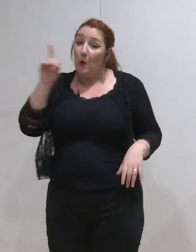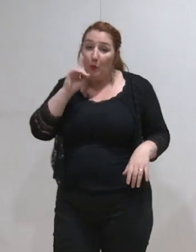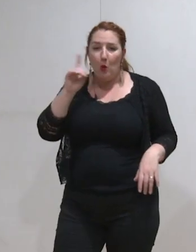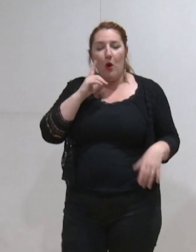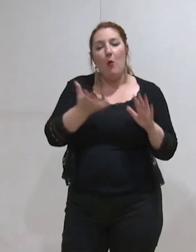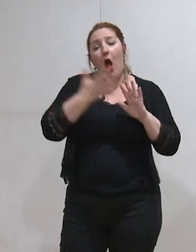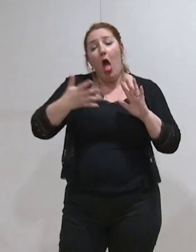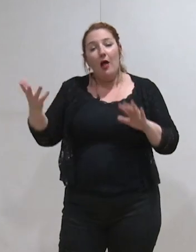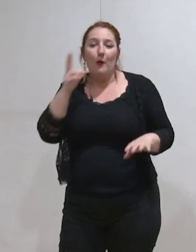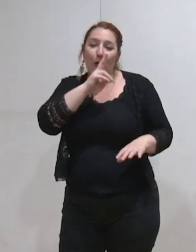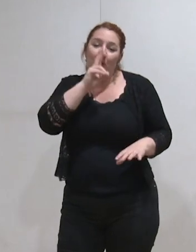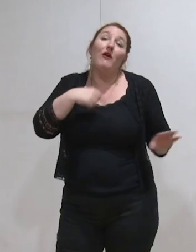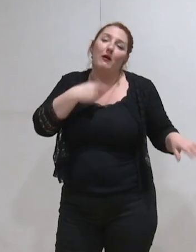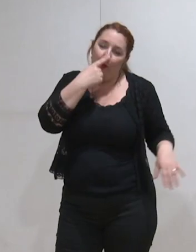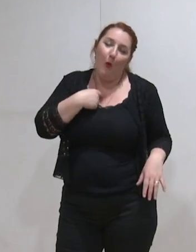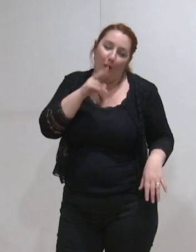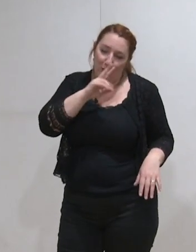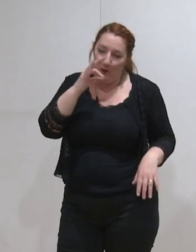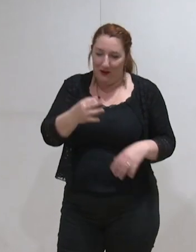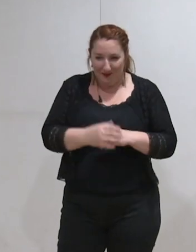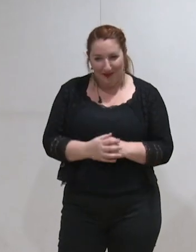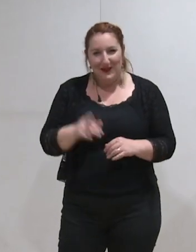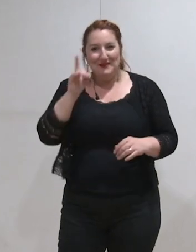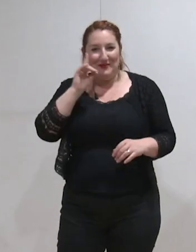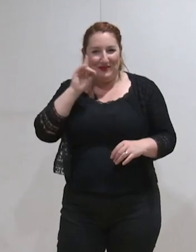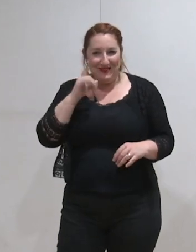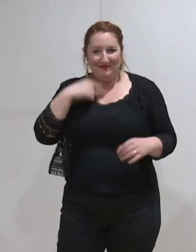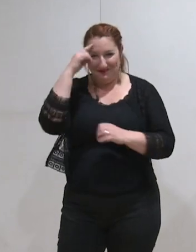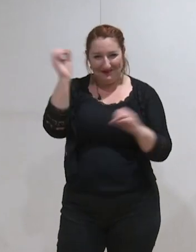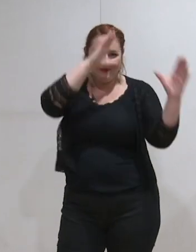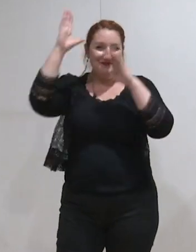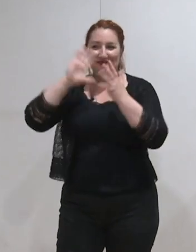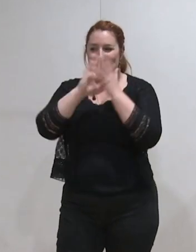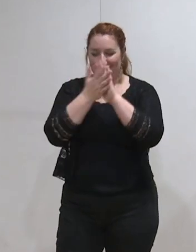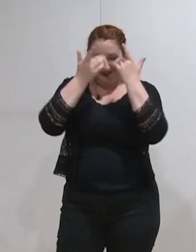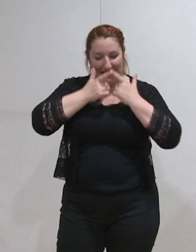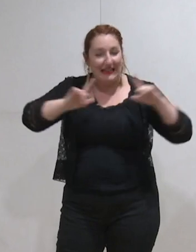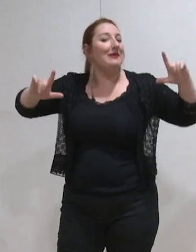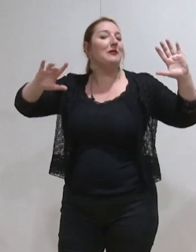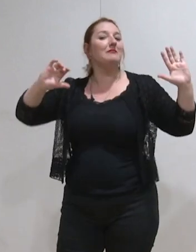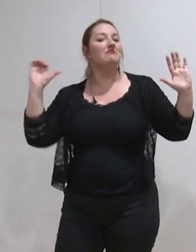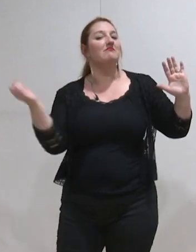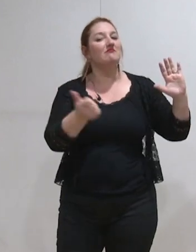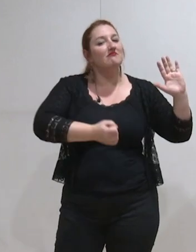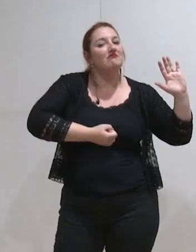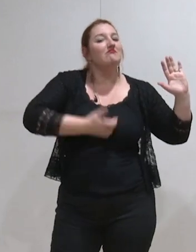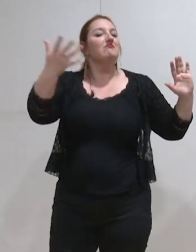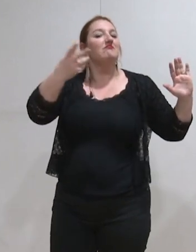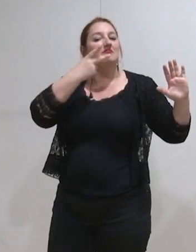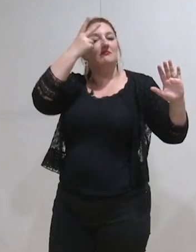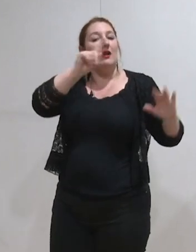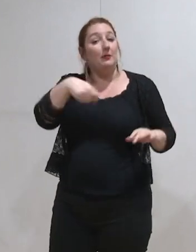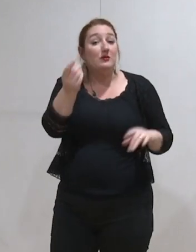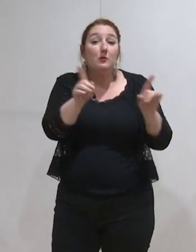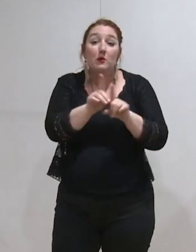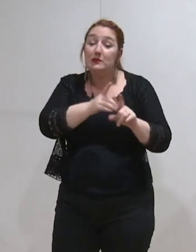un petit peu humoristique enfin pour moi parce que nous pensons que si les associations sont libres d'exercer leurs talent elles le font aussi grâce à de